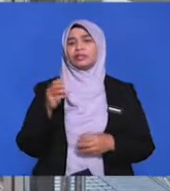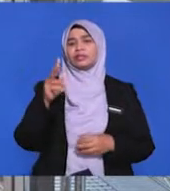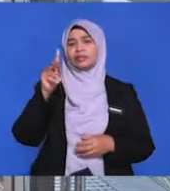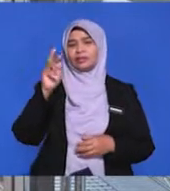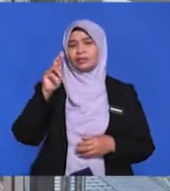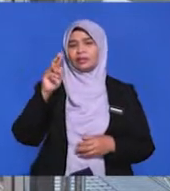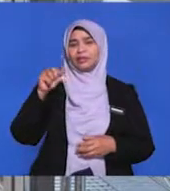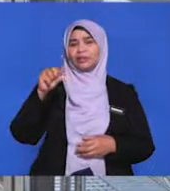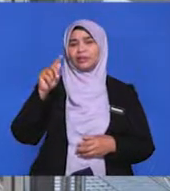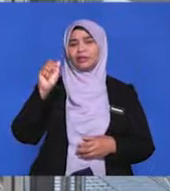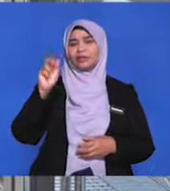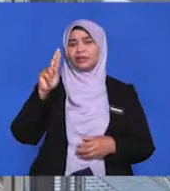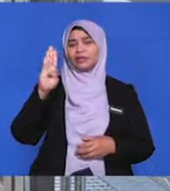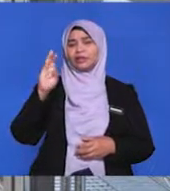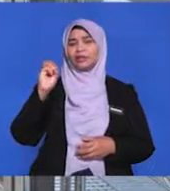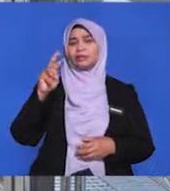dihembus